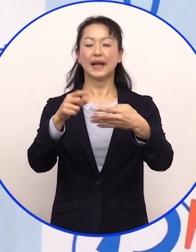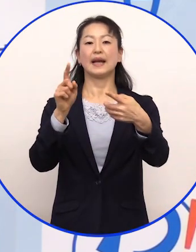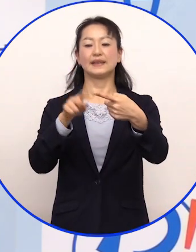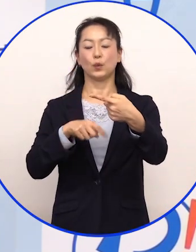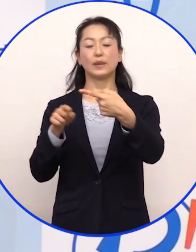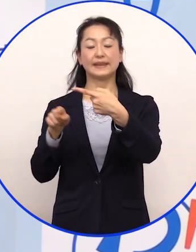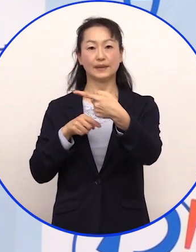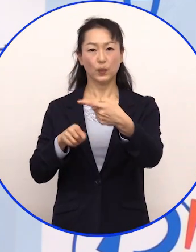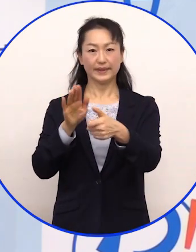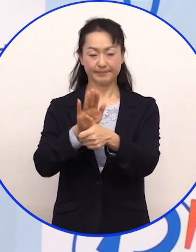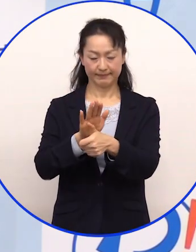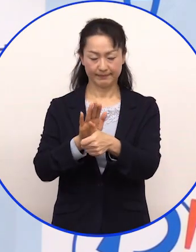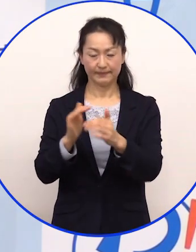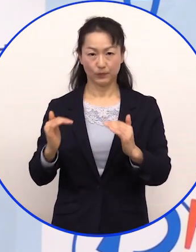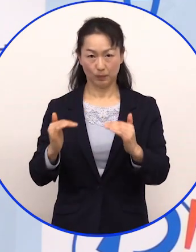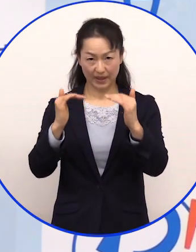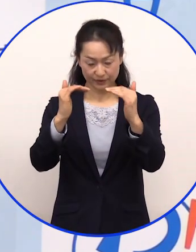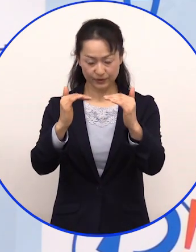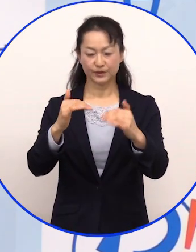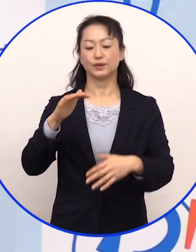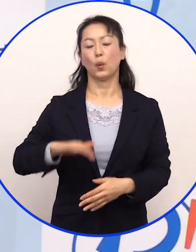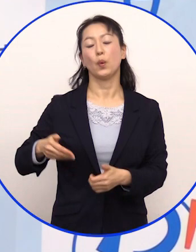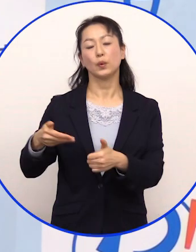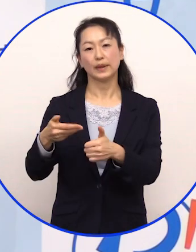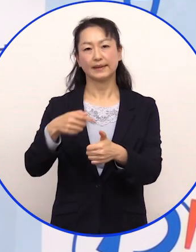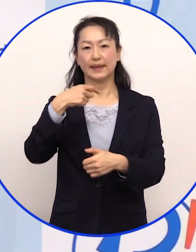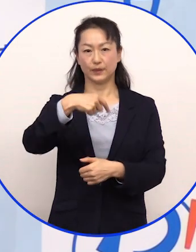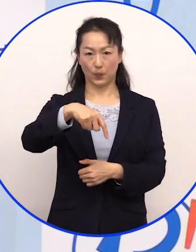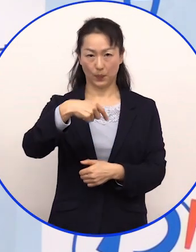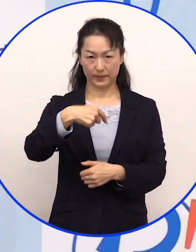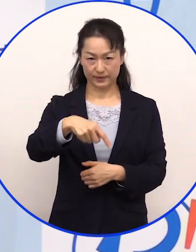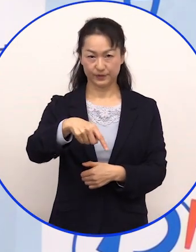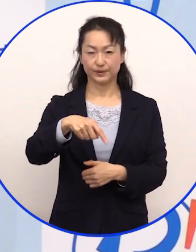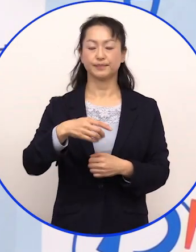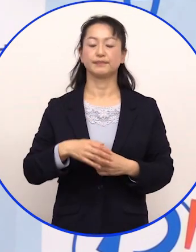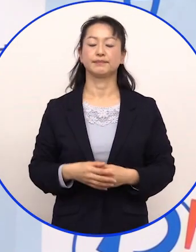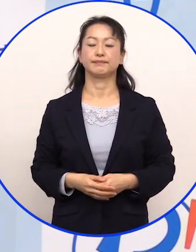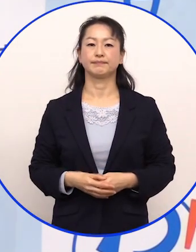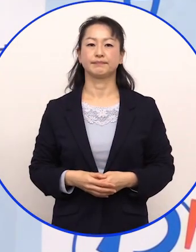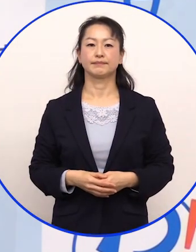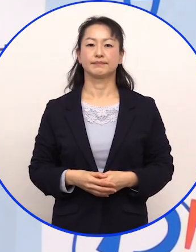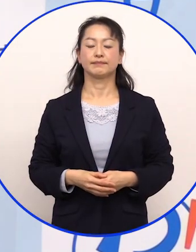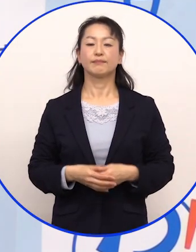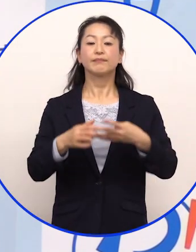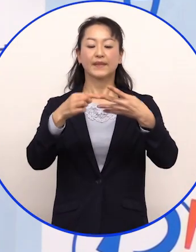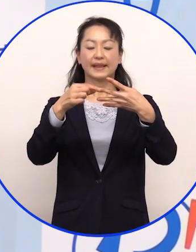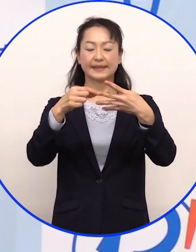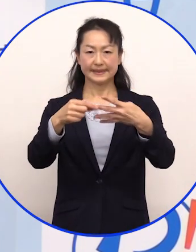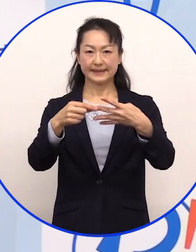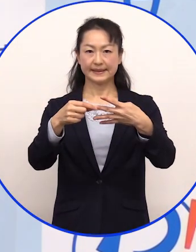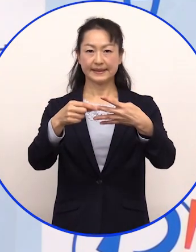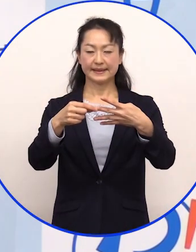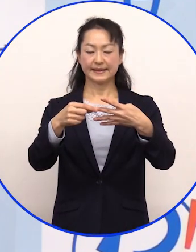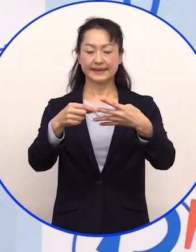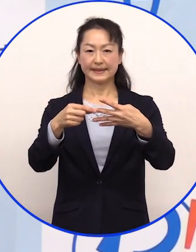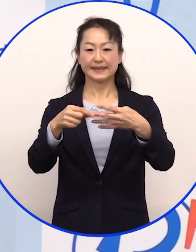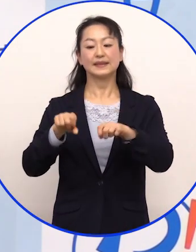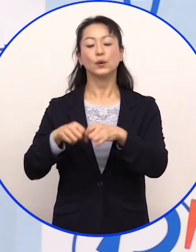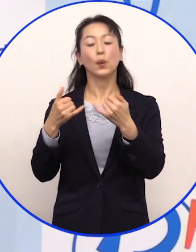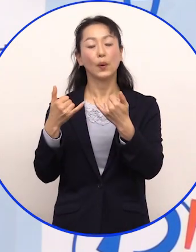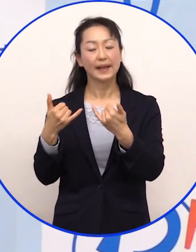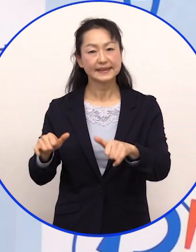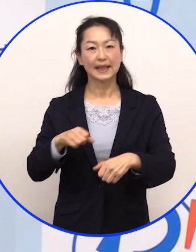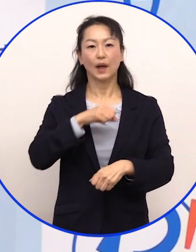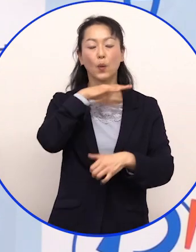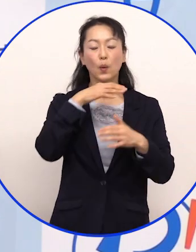一人を支え伸ばす子育て教育で選ばれる品川、第2に障害のある方も高